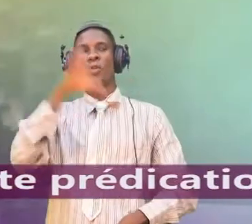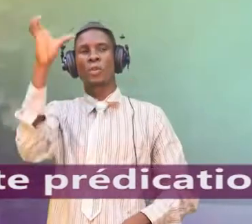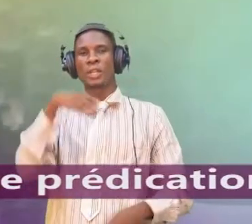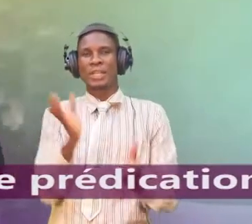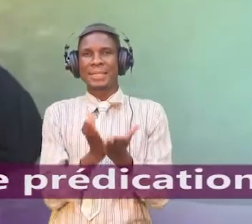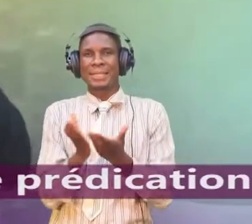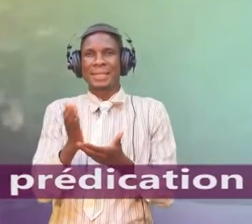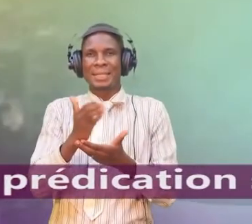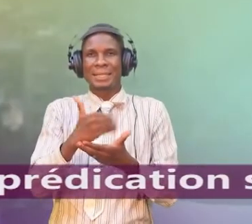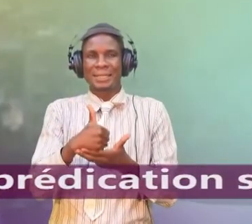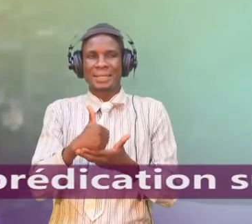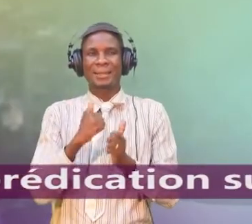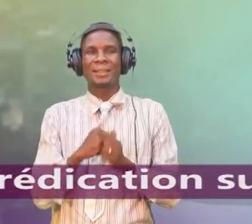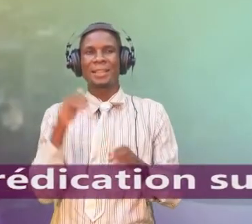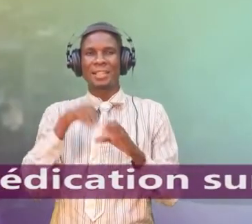mine kulusu.